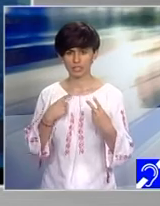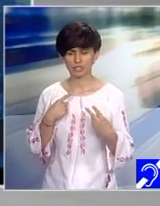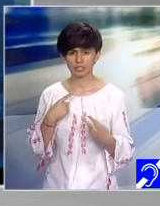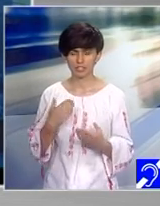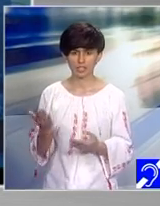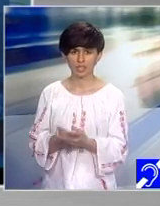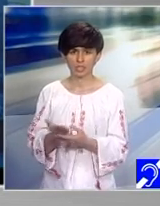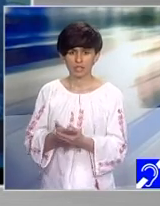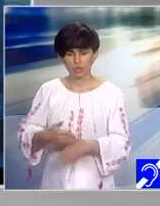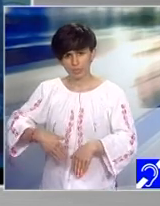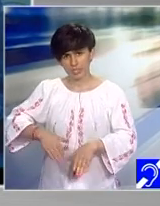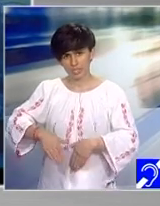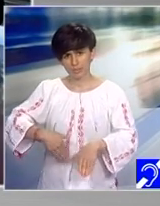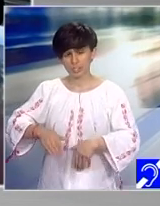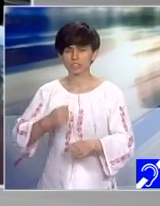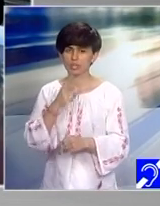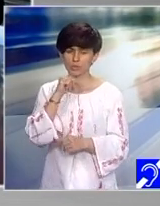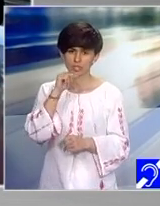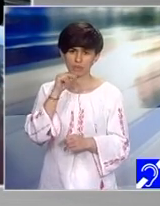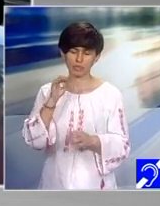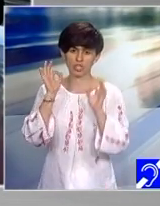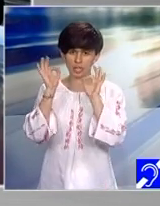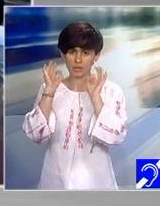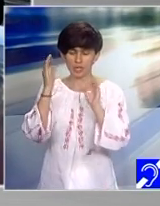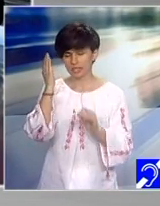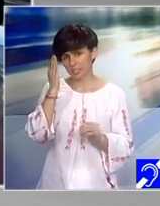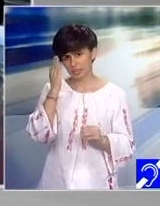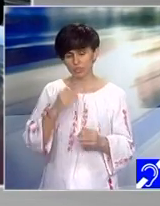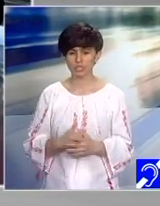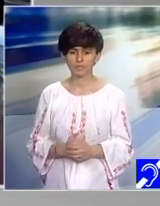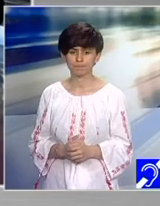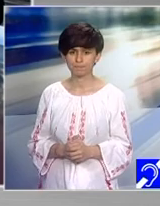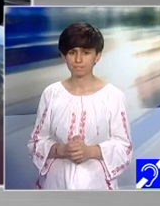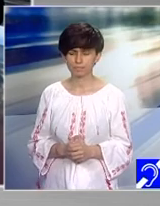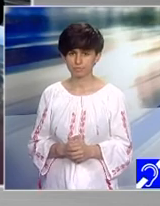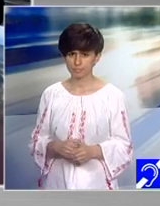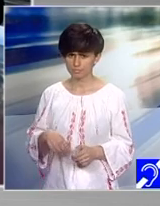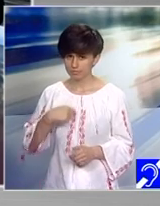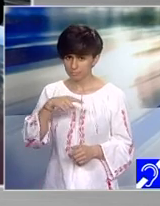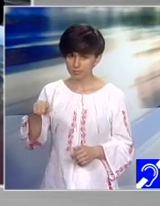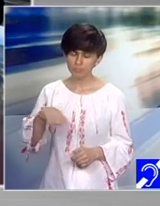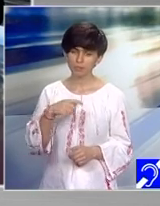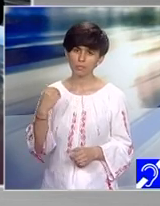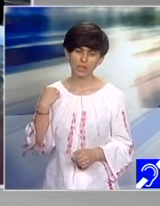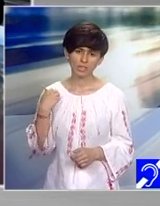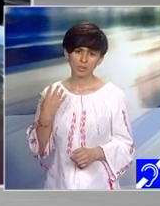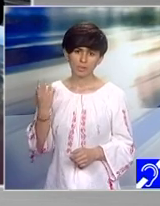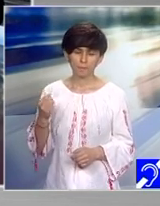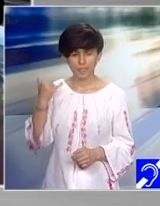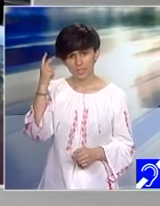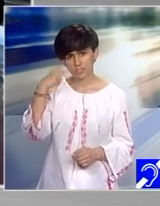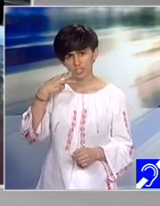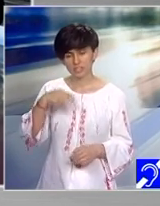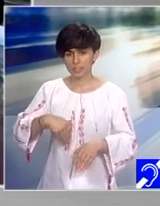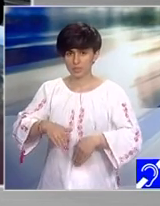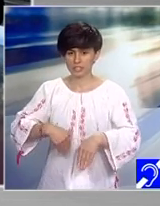documentele ministerului se vorbește de calitatea școlii. Întrebarea e ce înțelege ministerul prin calitate. Nu găsim